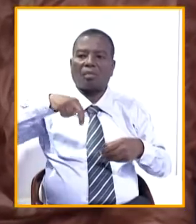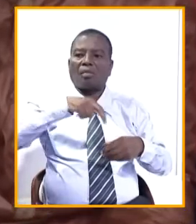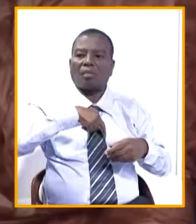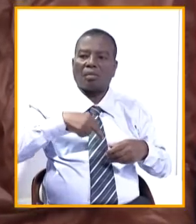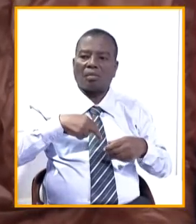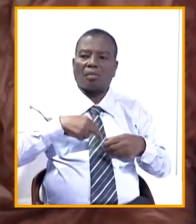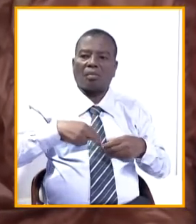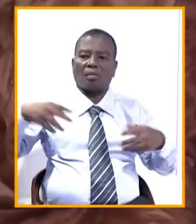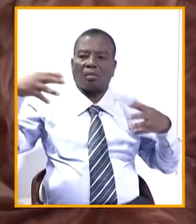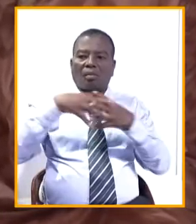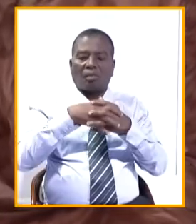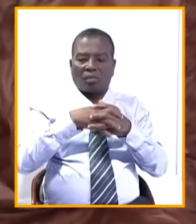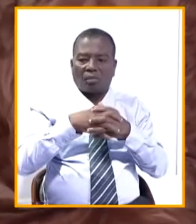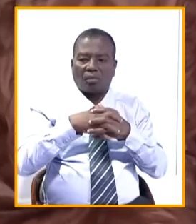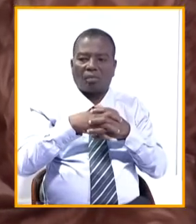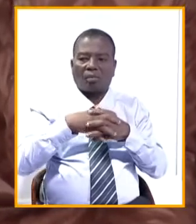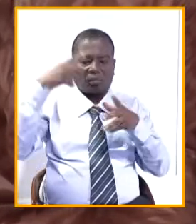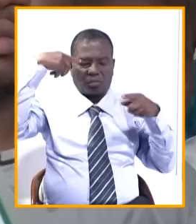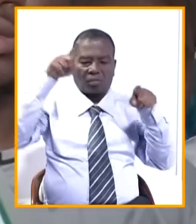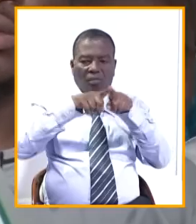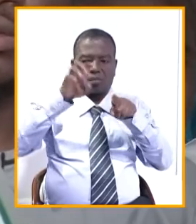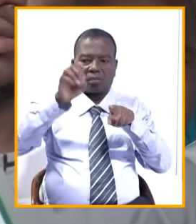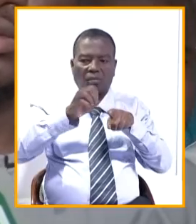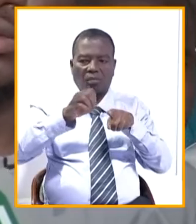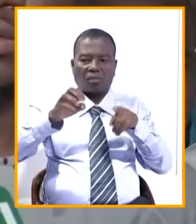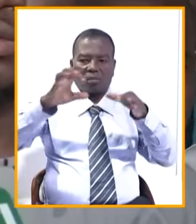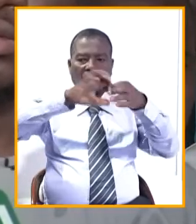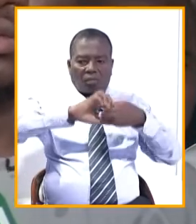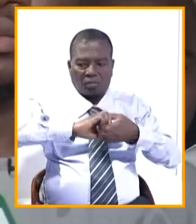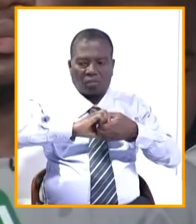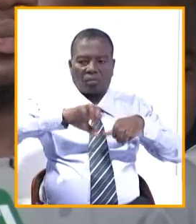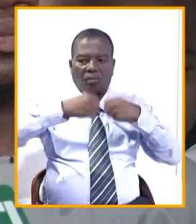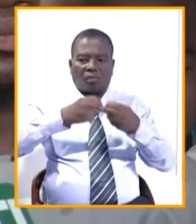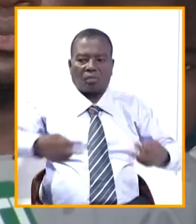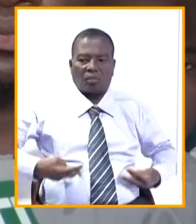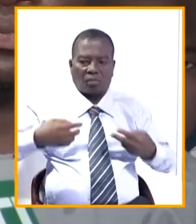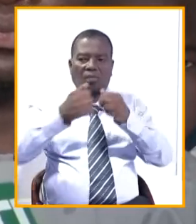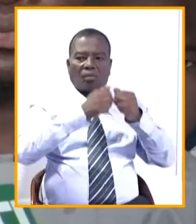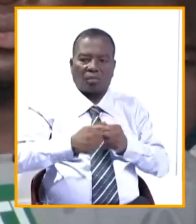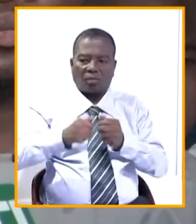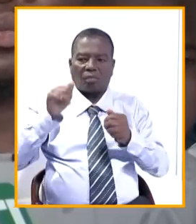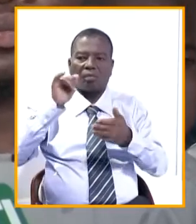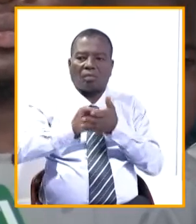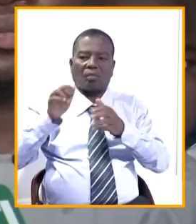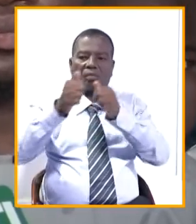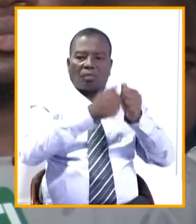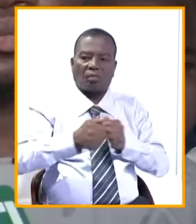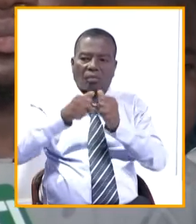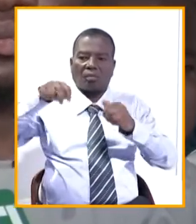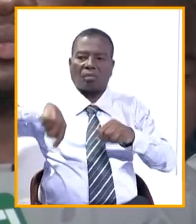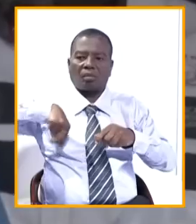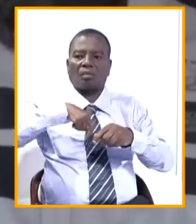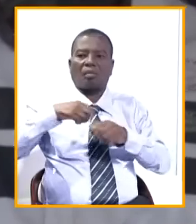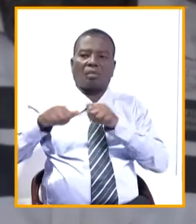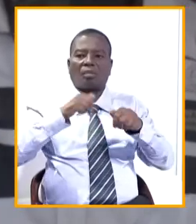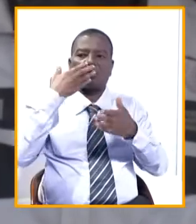paix, à l'union, à la fraternité, à la cohésion sociale, au vivre ensemble. Parce que c'est ensemble que nous allons faire de